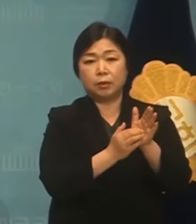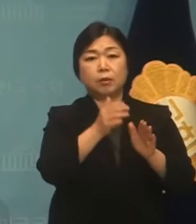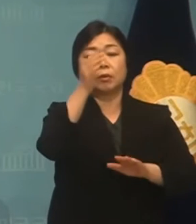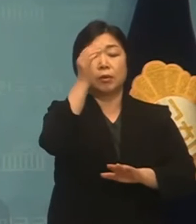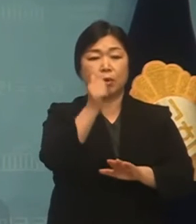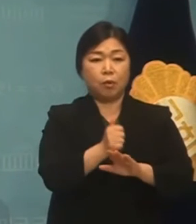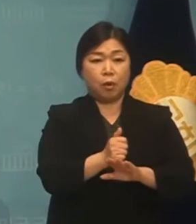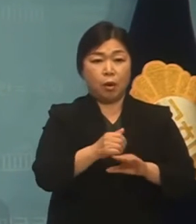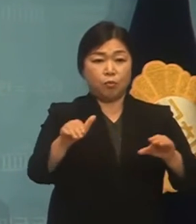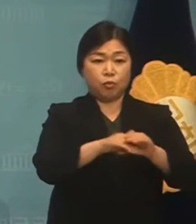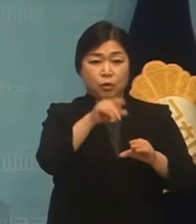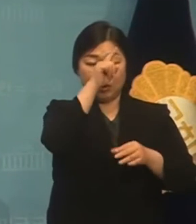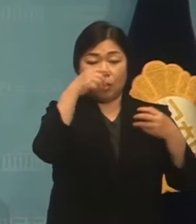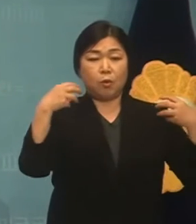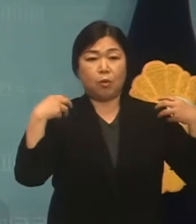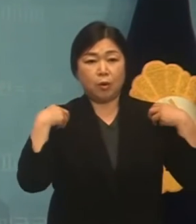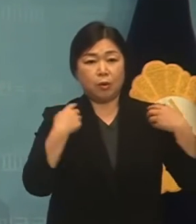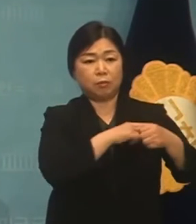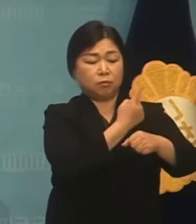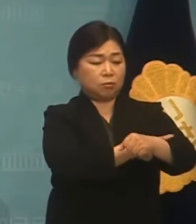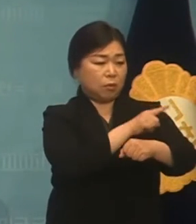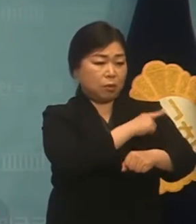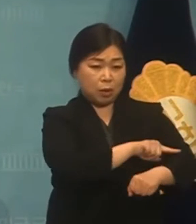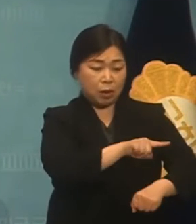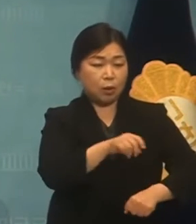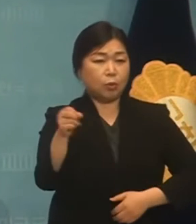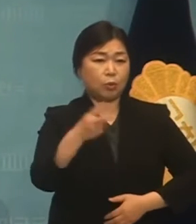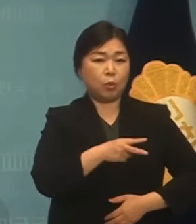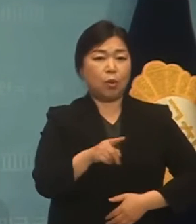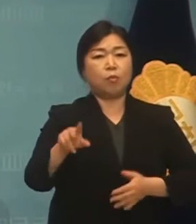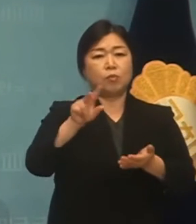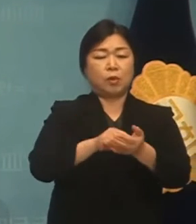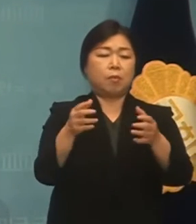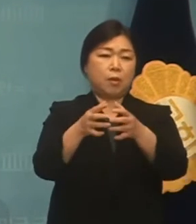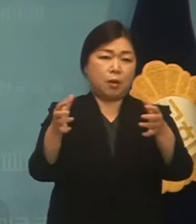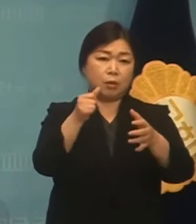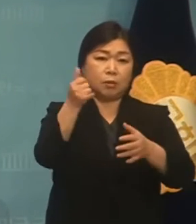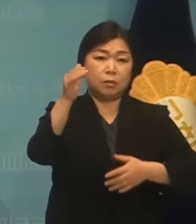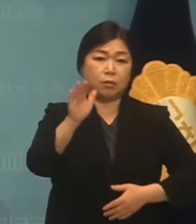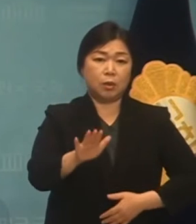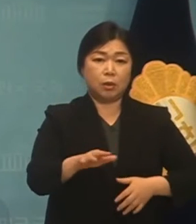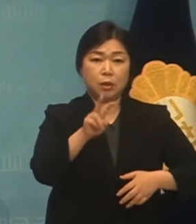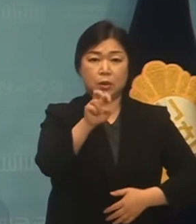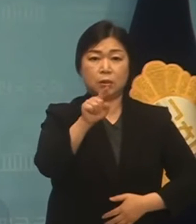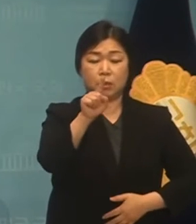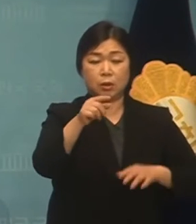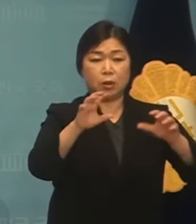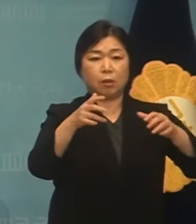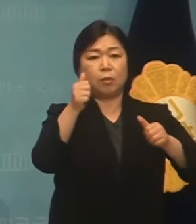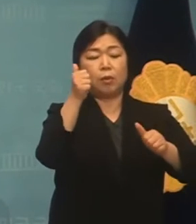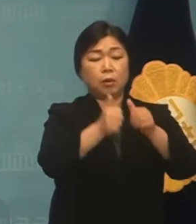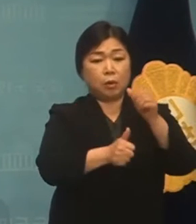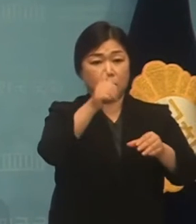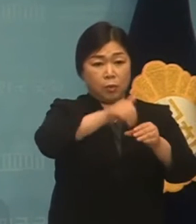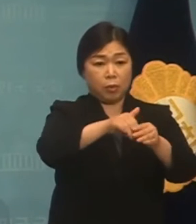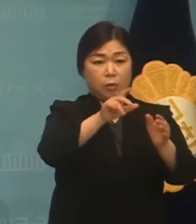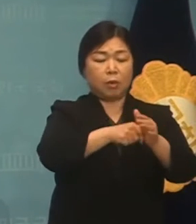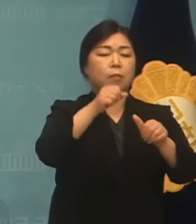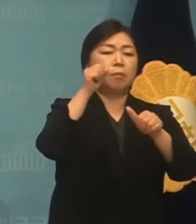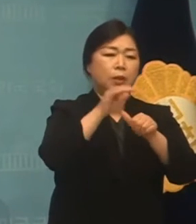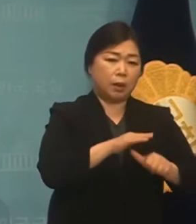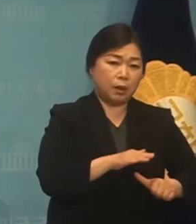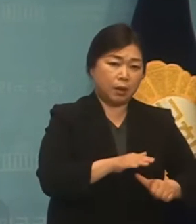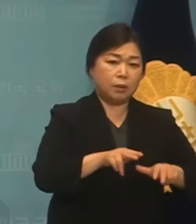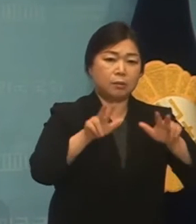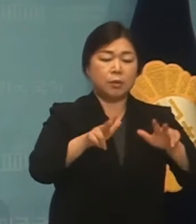누군가 내로남불에 지친 국민이 많았음에도 21대 총선에서 대표하였고 지금의